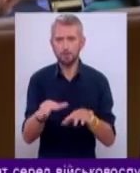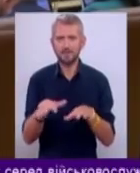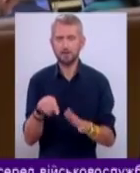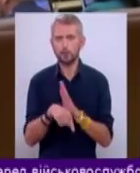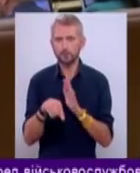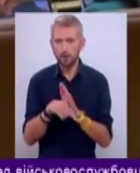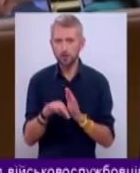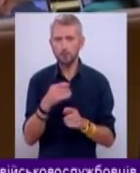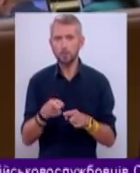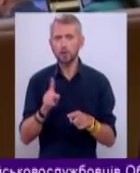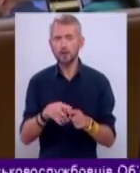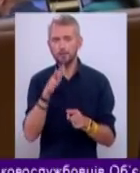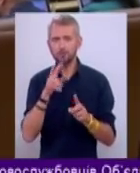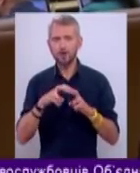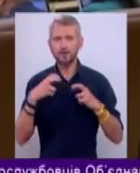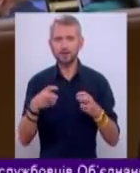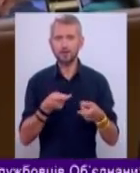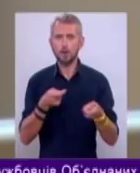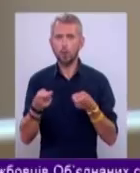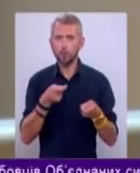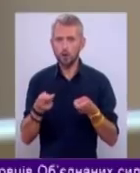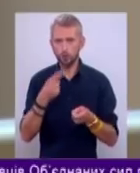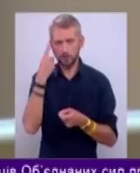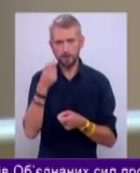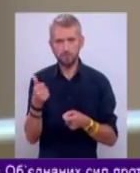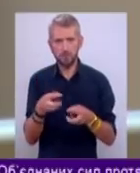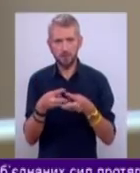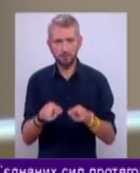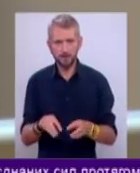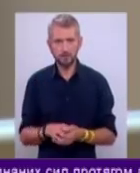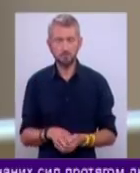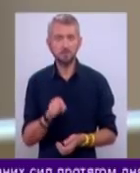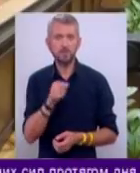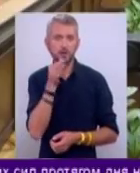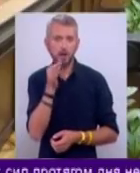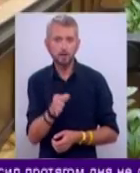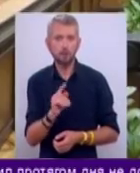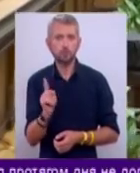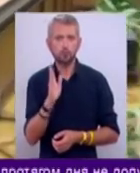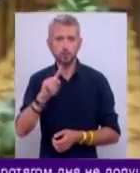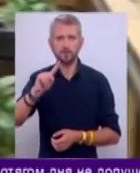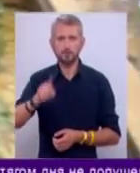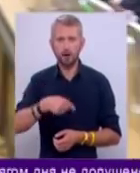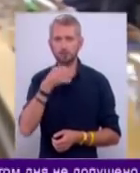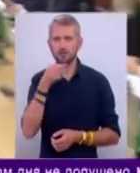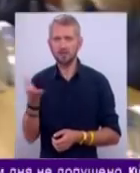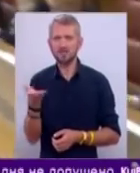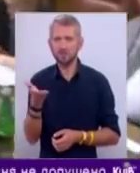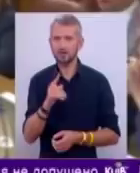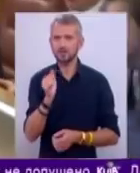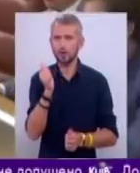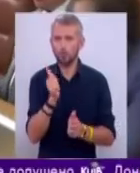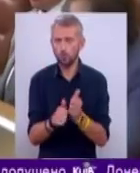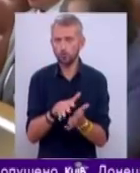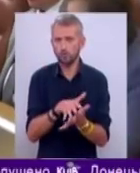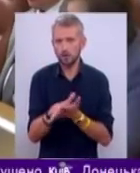місцевого значення. Про це під час засідання уряду заявив Володимир Гройсман. Прем'єр зауважив, що вимагатиме звіт за кожну